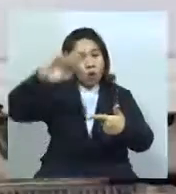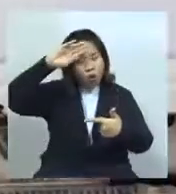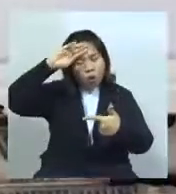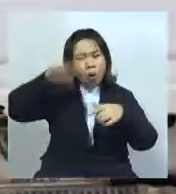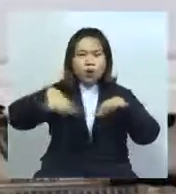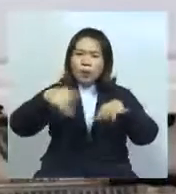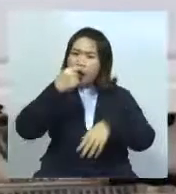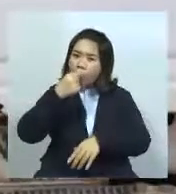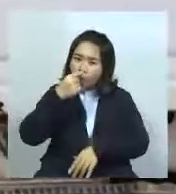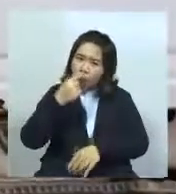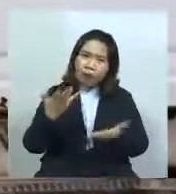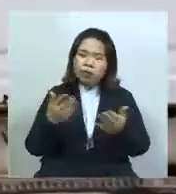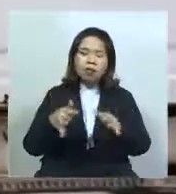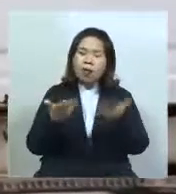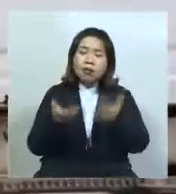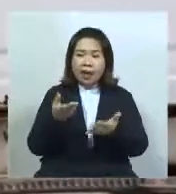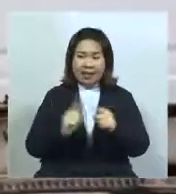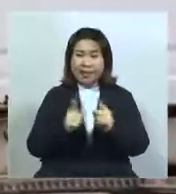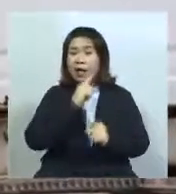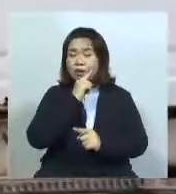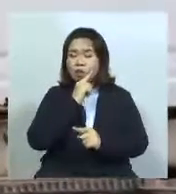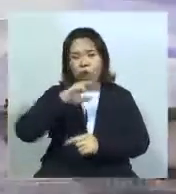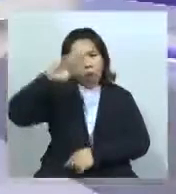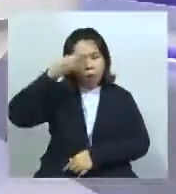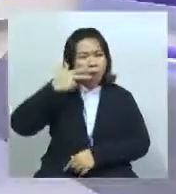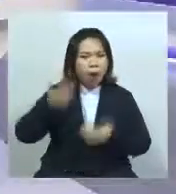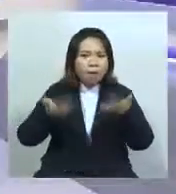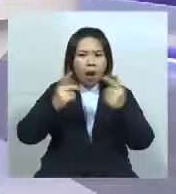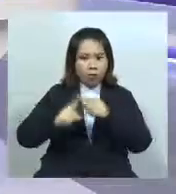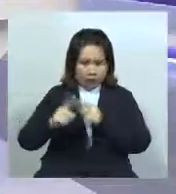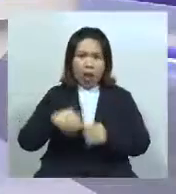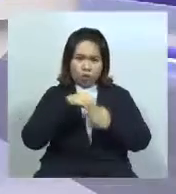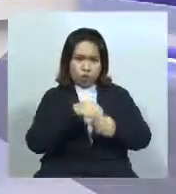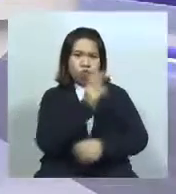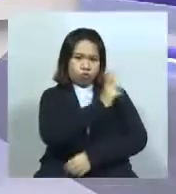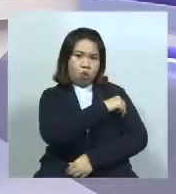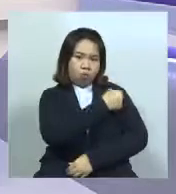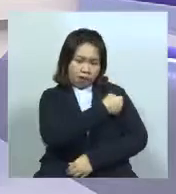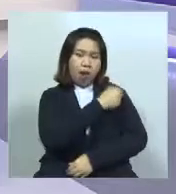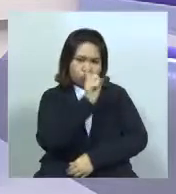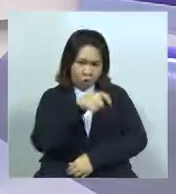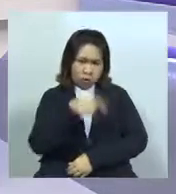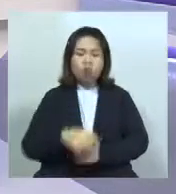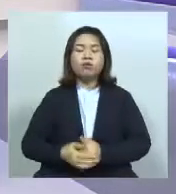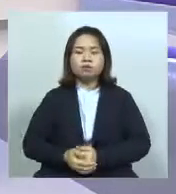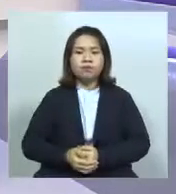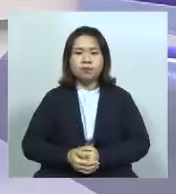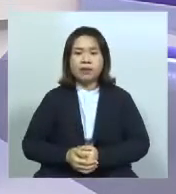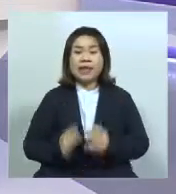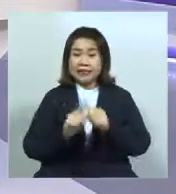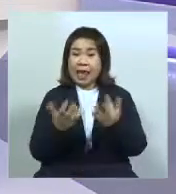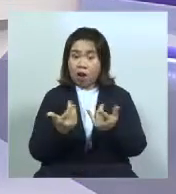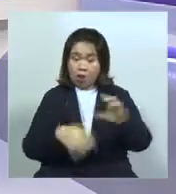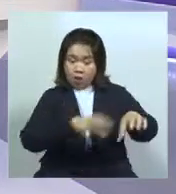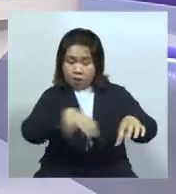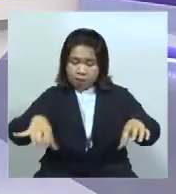โรคทั่วไปเท่านั้นส่วนถ้าเป็นรับยาเฉพาะทางก็ยังต้องรับจากโรงพยาบาลทั้งหมดทั้งมวลยังต้องหารือกับหน่วย